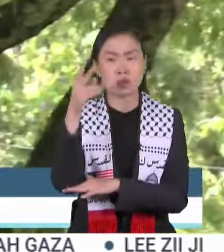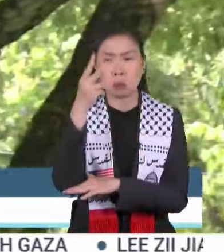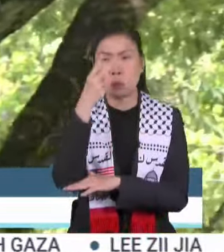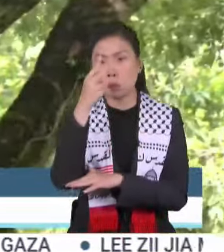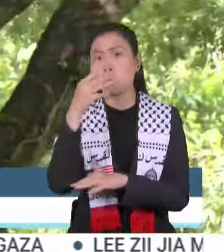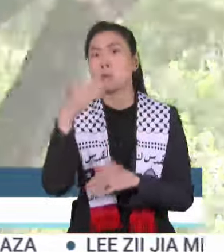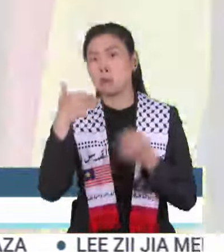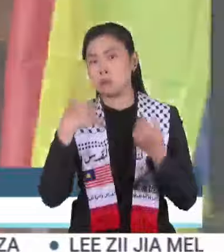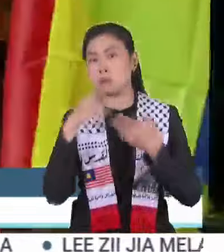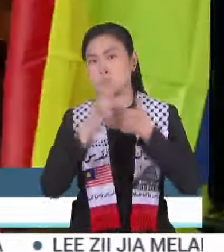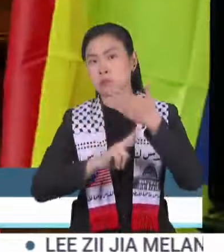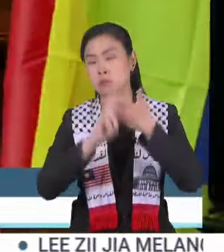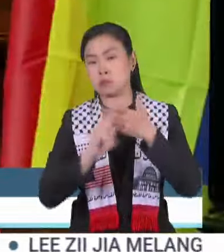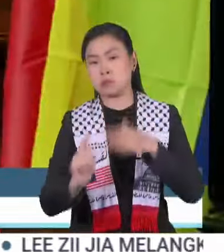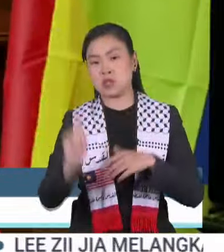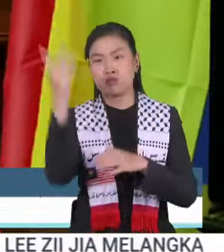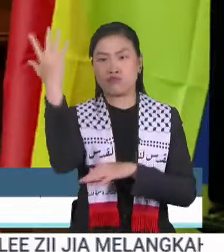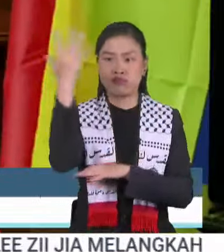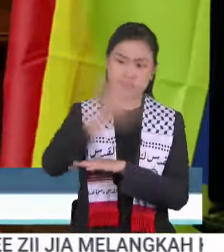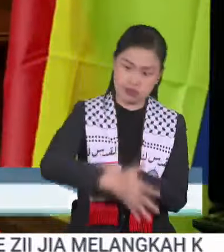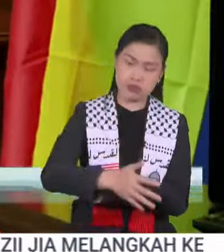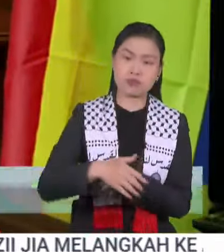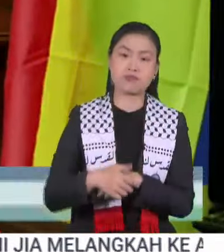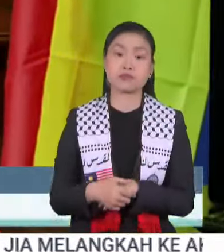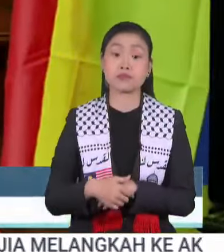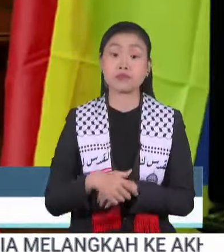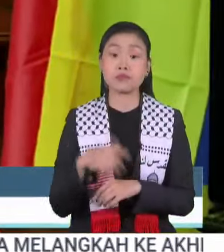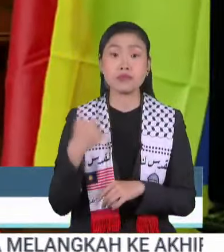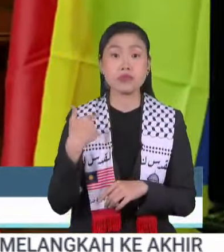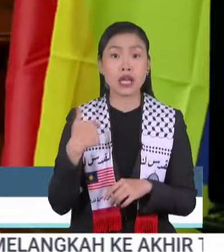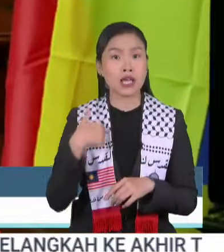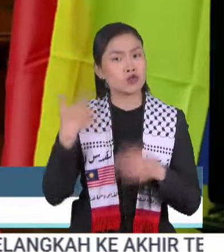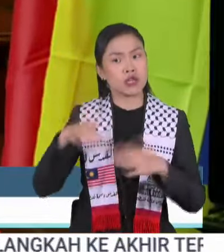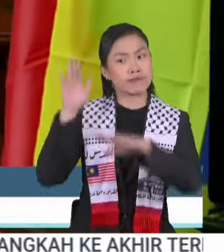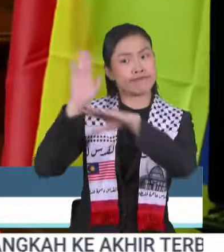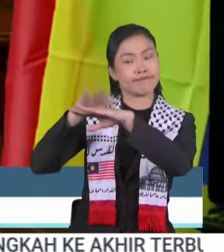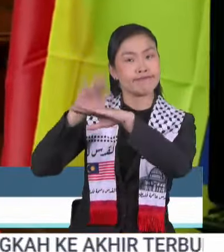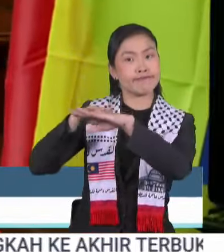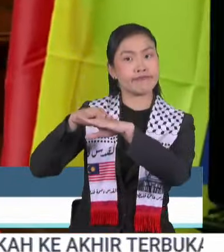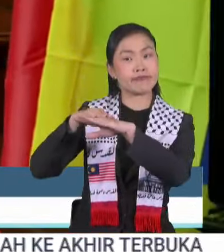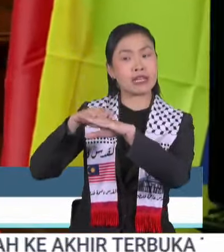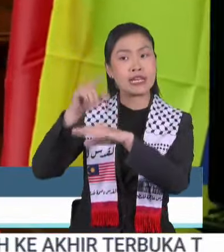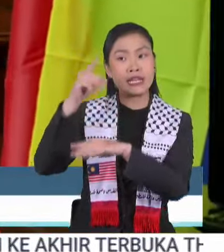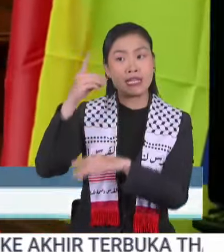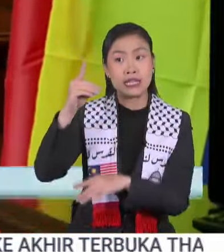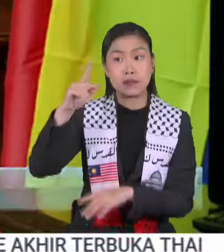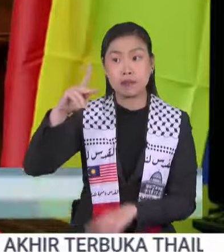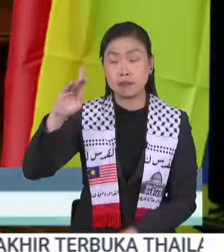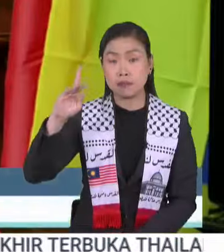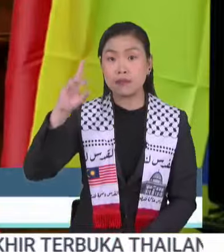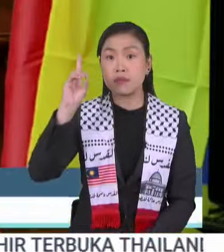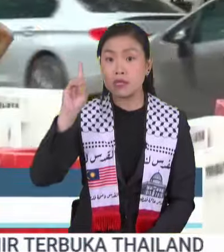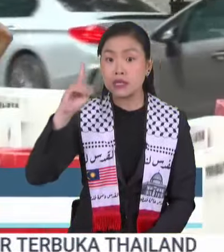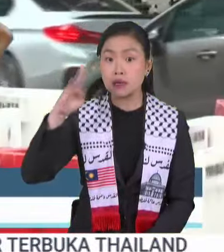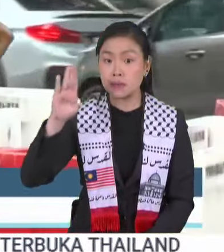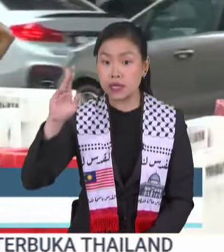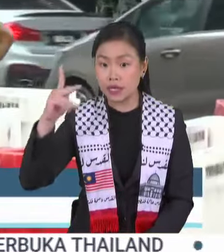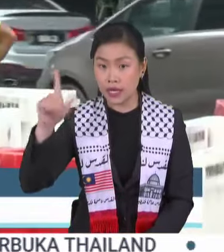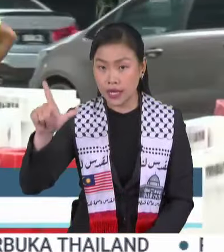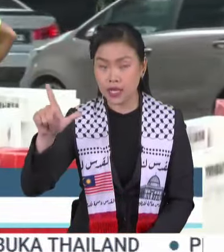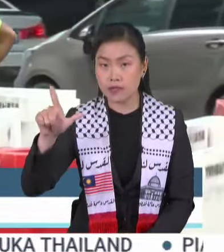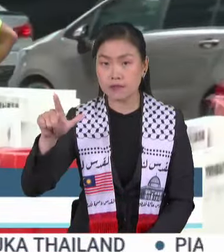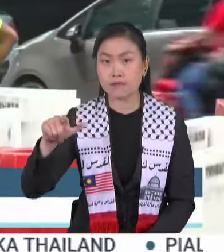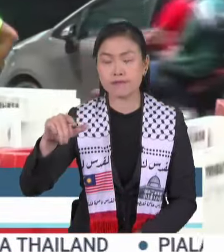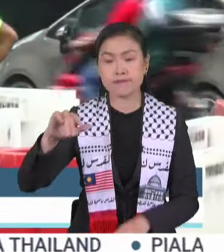berisiko. So saya minta supaya DBKL buat jawatan kuasa khas ini dan kita libatkan semua